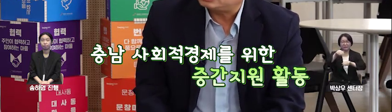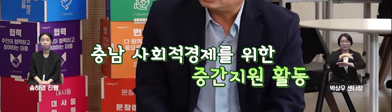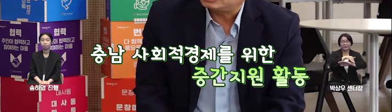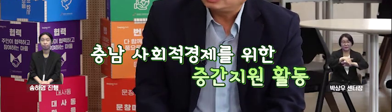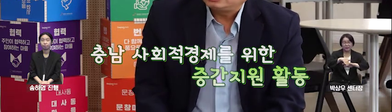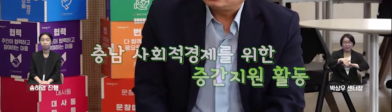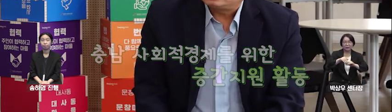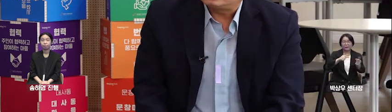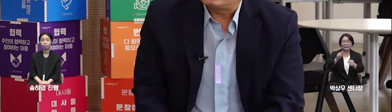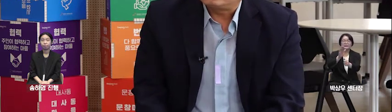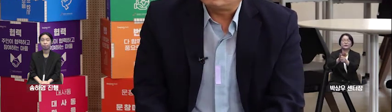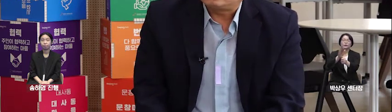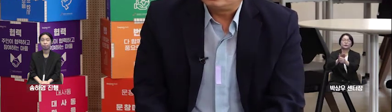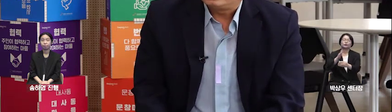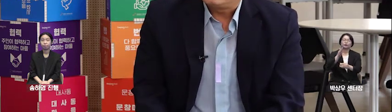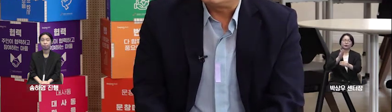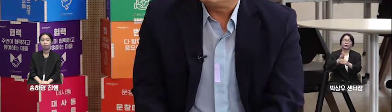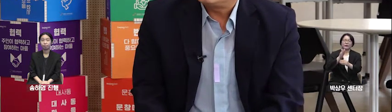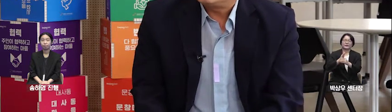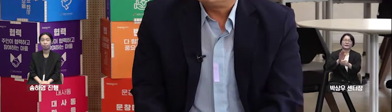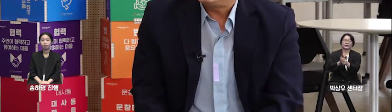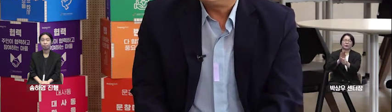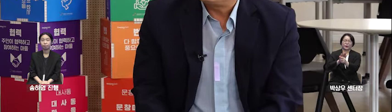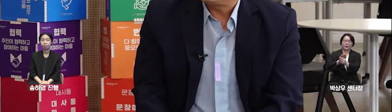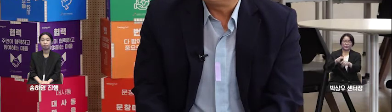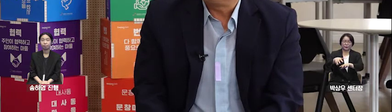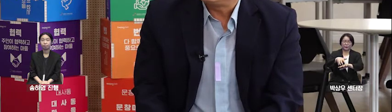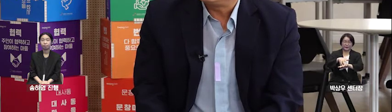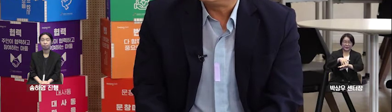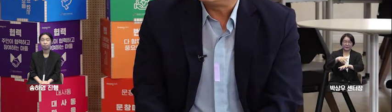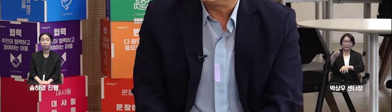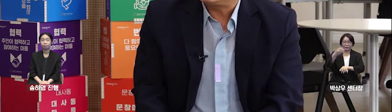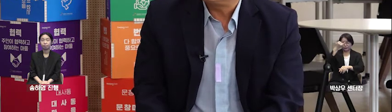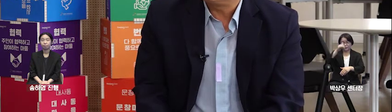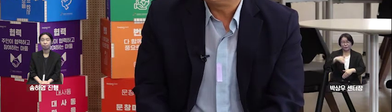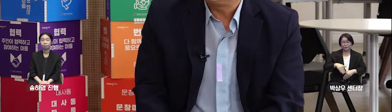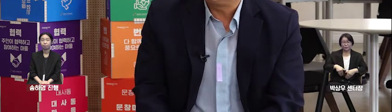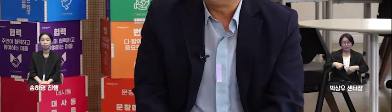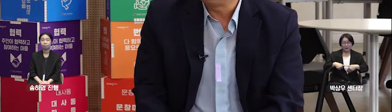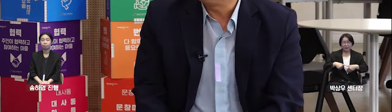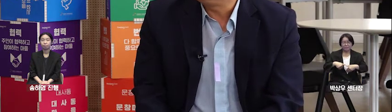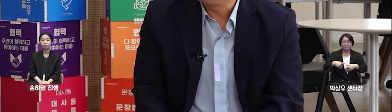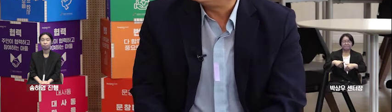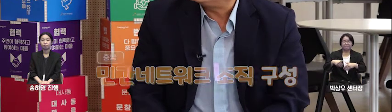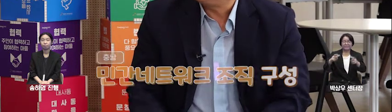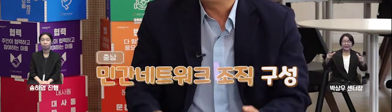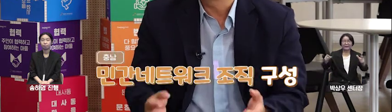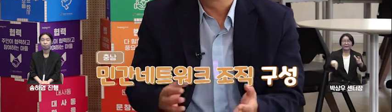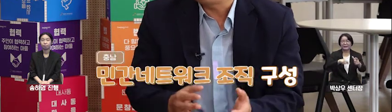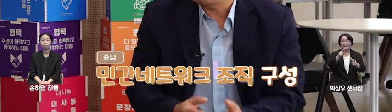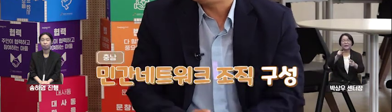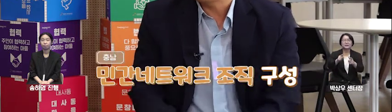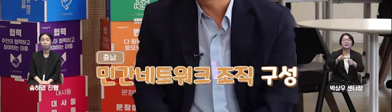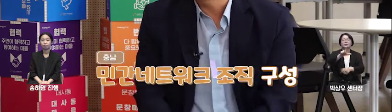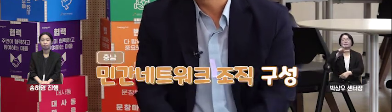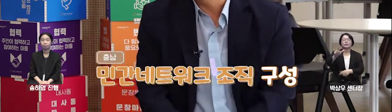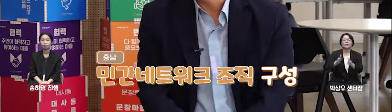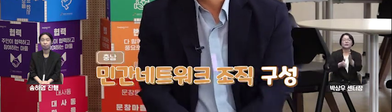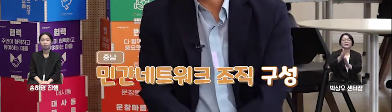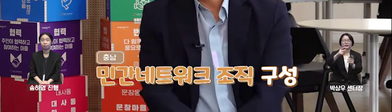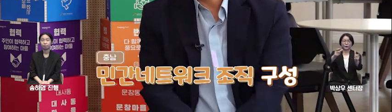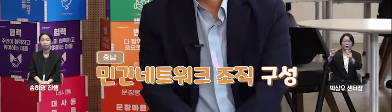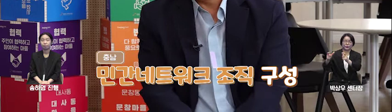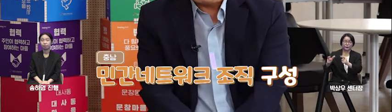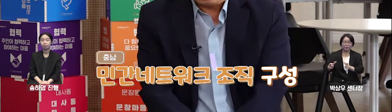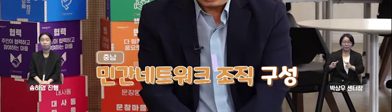지원 조직 그리고 충남의 15개 시골에 이제 사회적 경제를 도울 수 있는 민간 네트워크 조직 뭐 이런